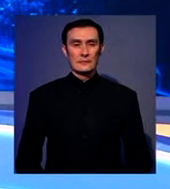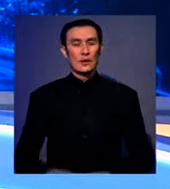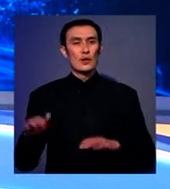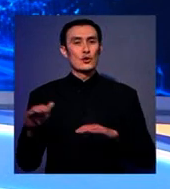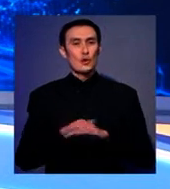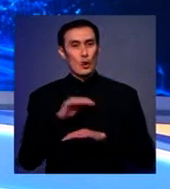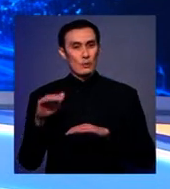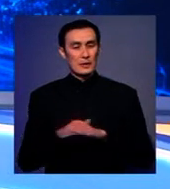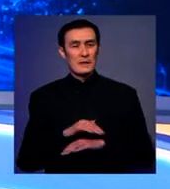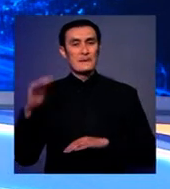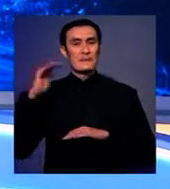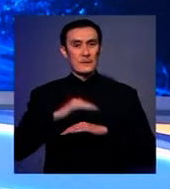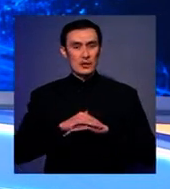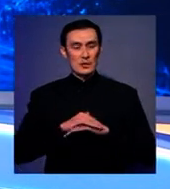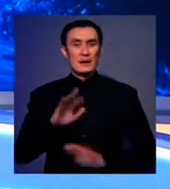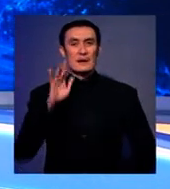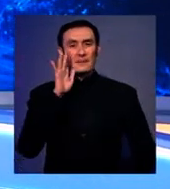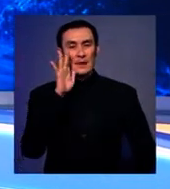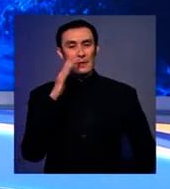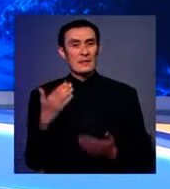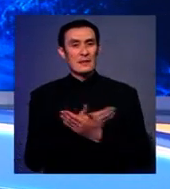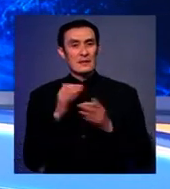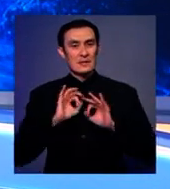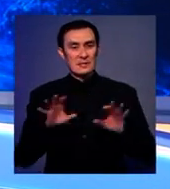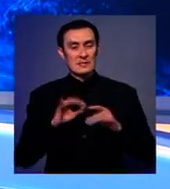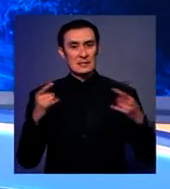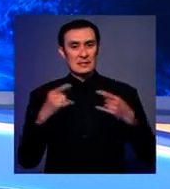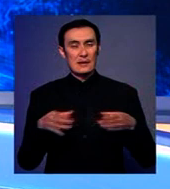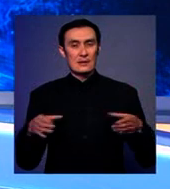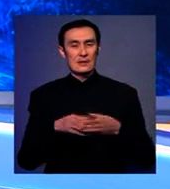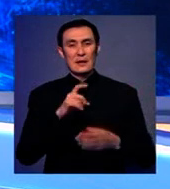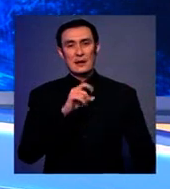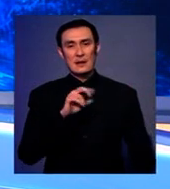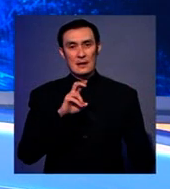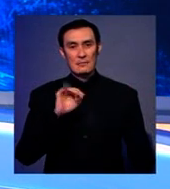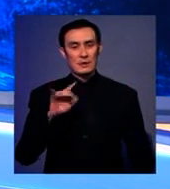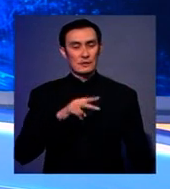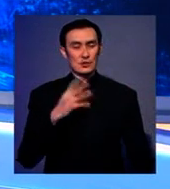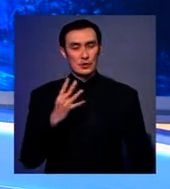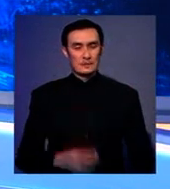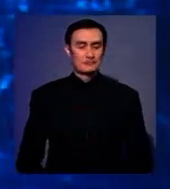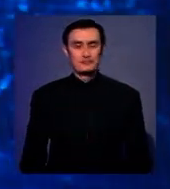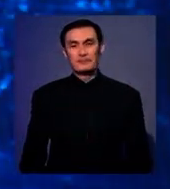Вашему вниманию сейчас новости с сурдопереводом. Меня зовут Лаура Жакупова, моего коллегу Хасан Исраилов. Здравствуйте.